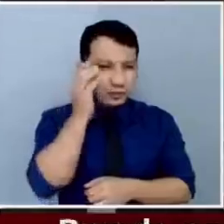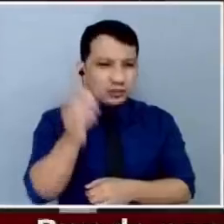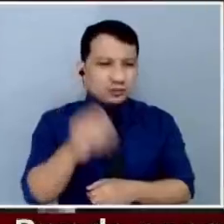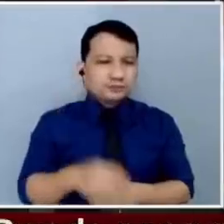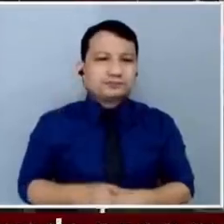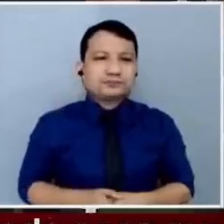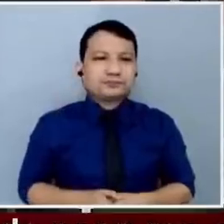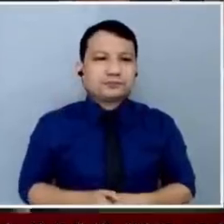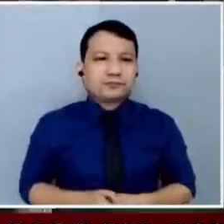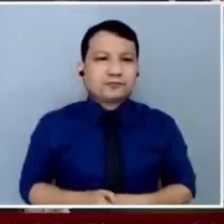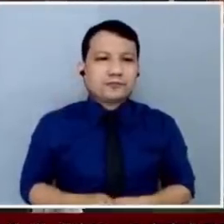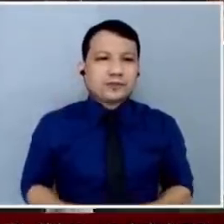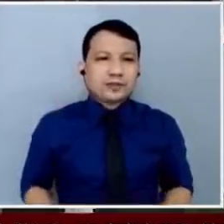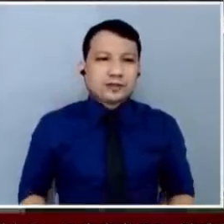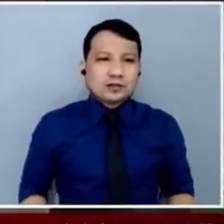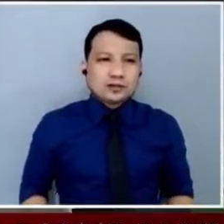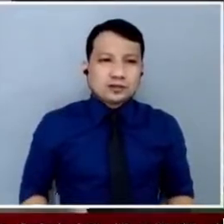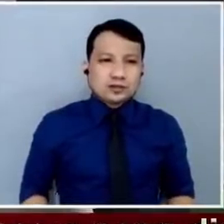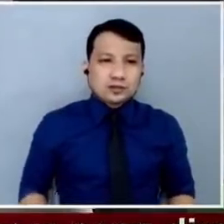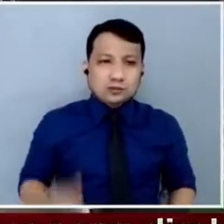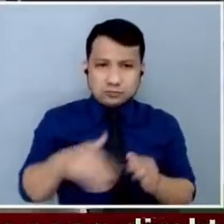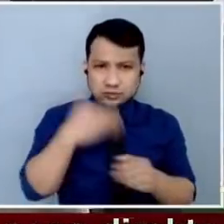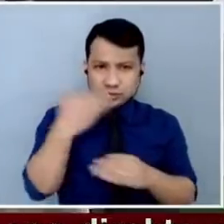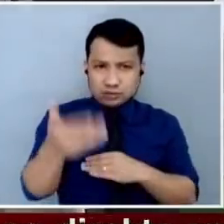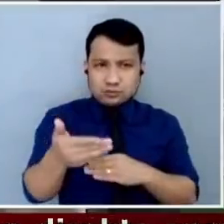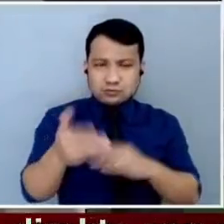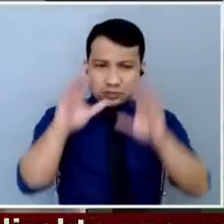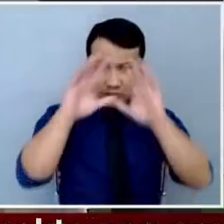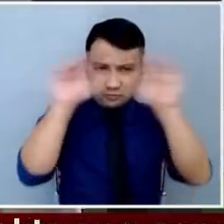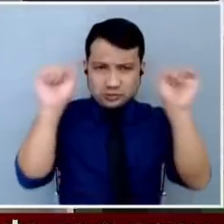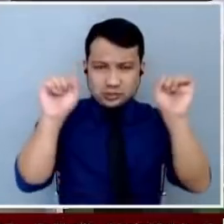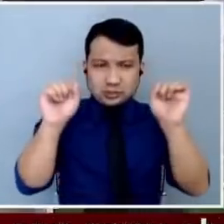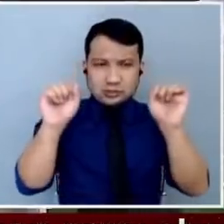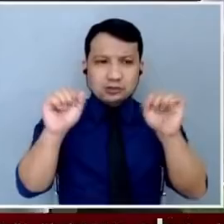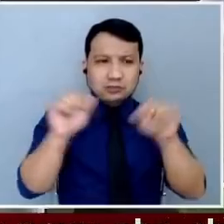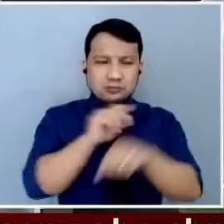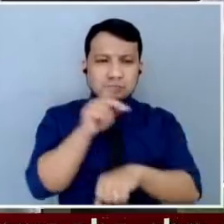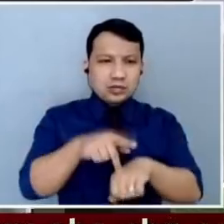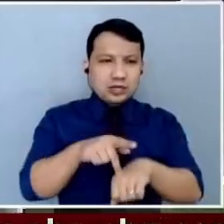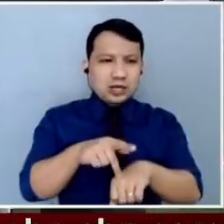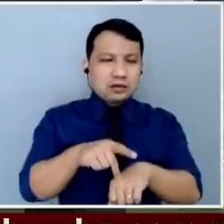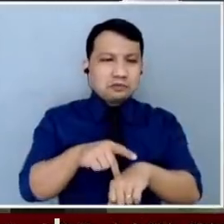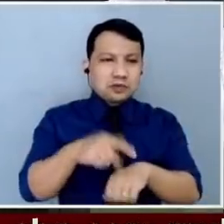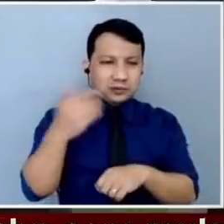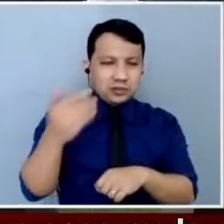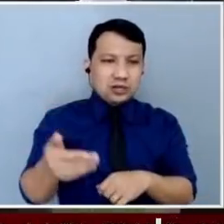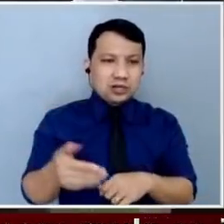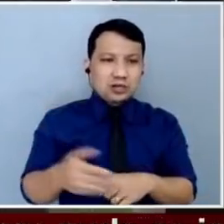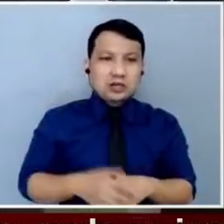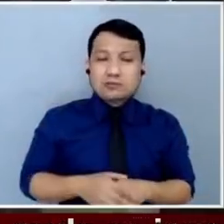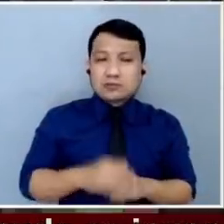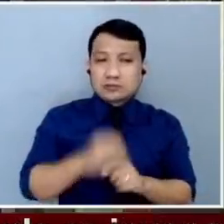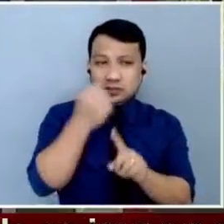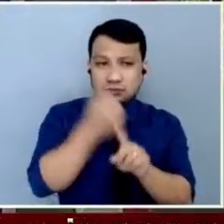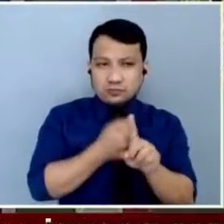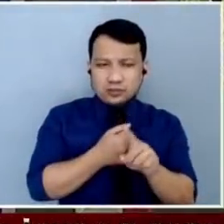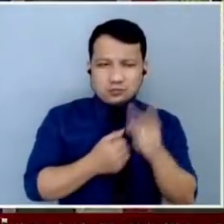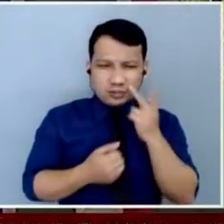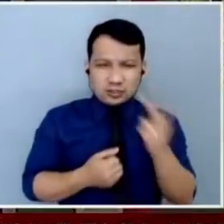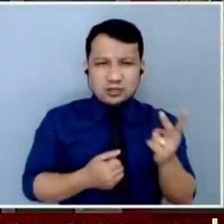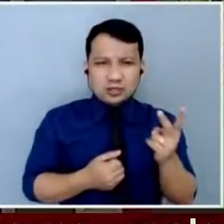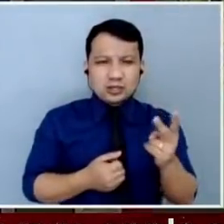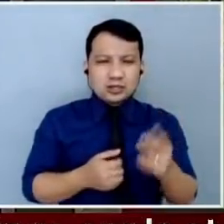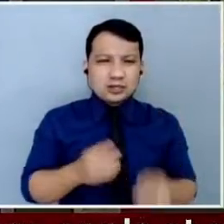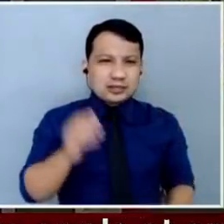sa ating bigyan ng malakas na palakpak ang susunod na pamulo ng bansa. Petsa 27 ng Setyembre, huling nakita si